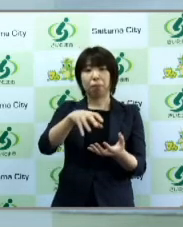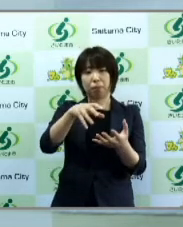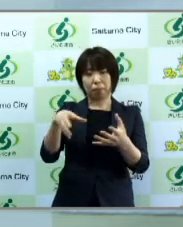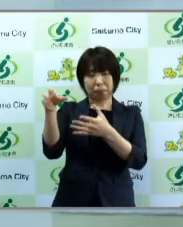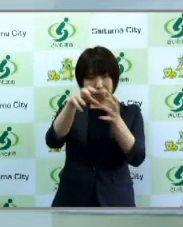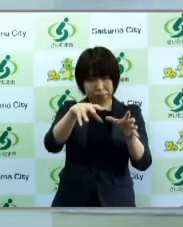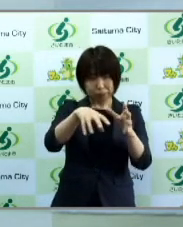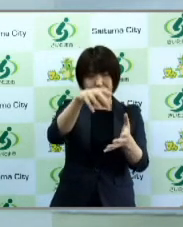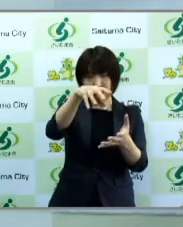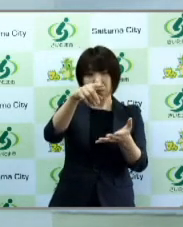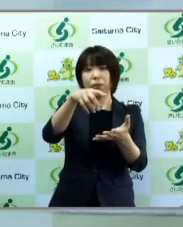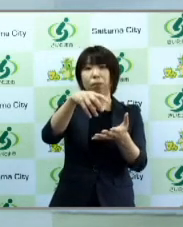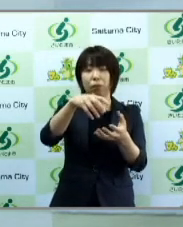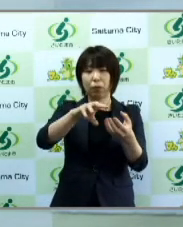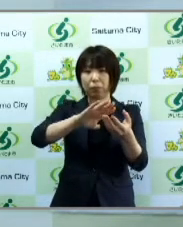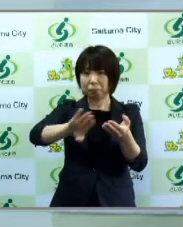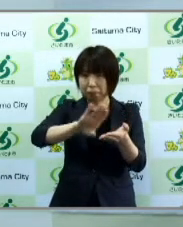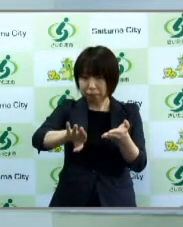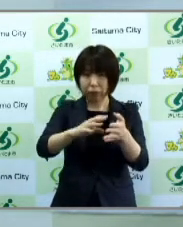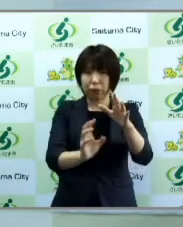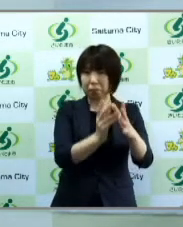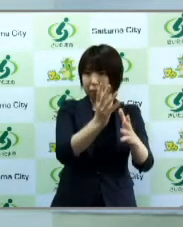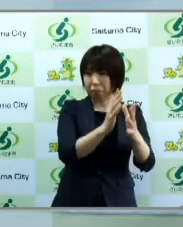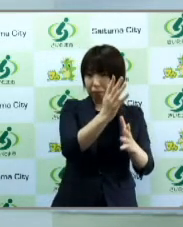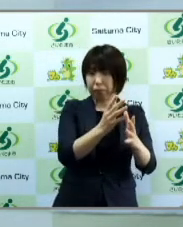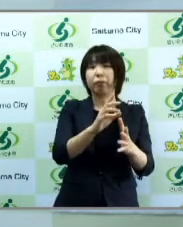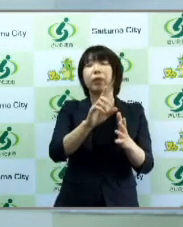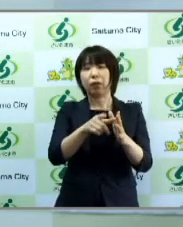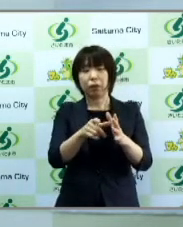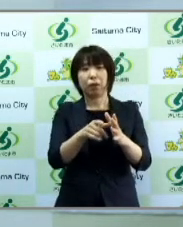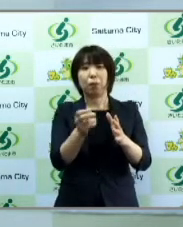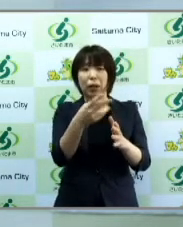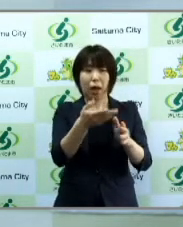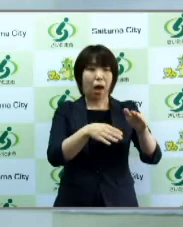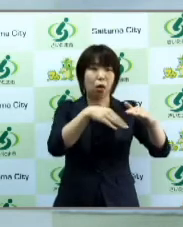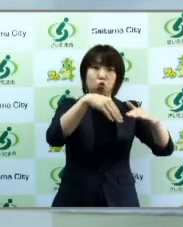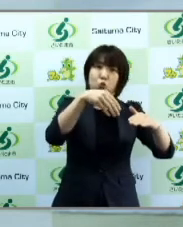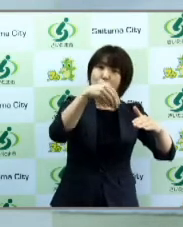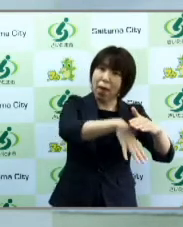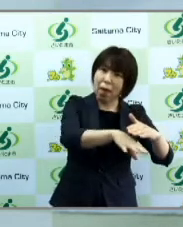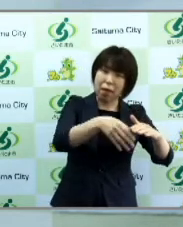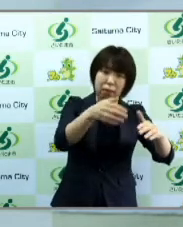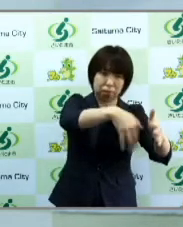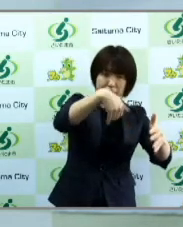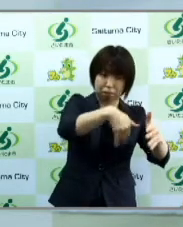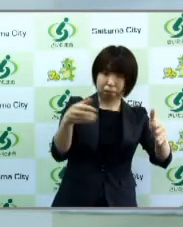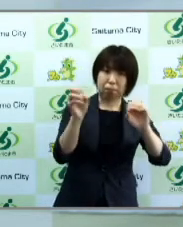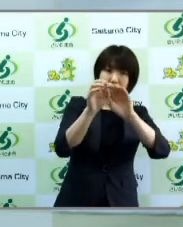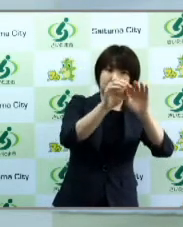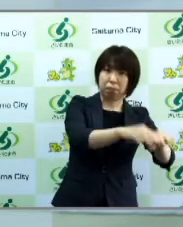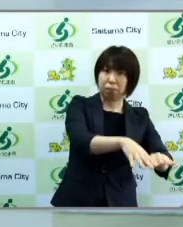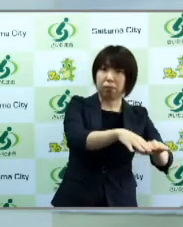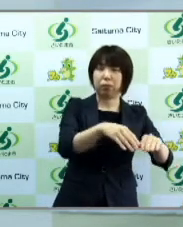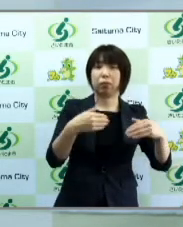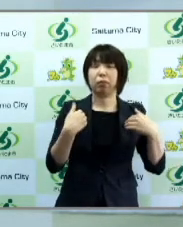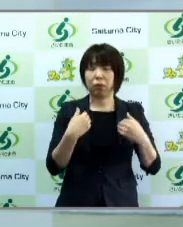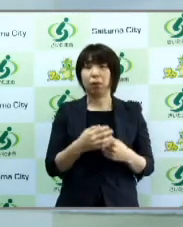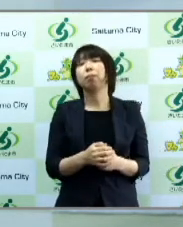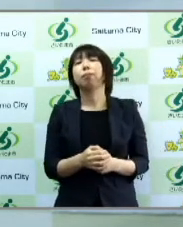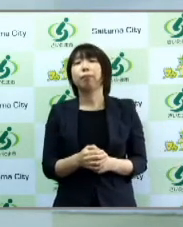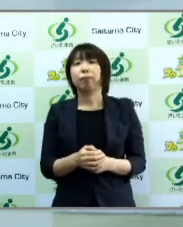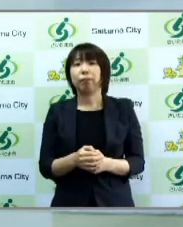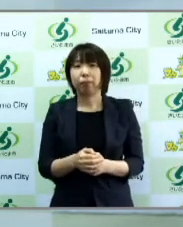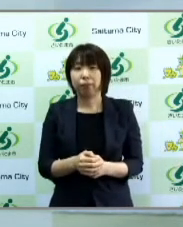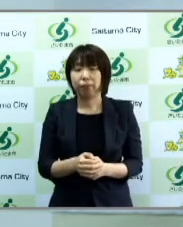源化や埋め立てを行う業務でございます。そして3つ目としましては搬入されるゴミの受付また重機による整